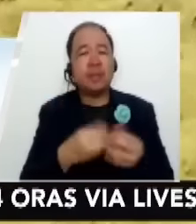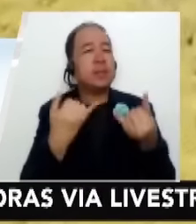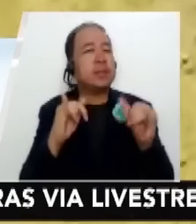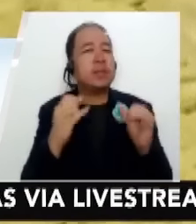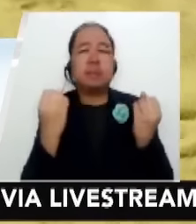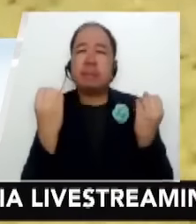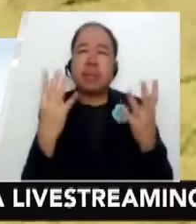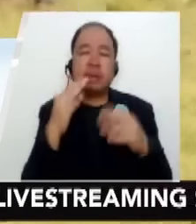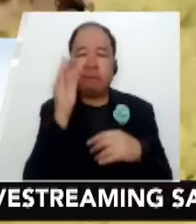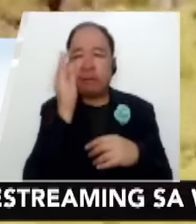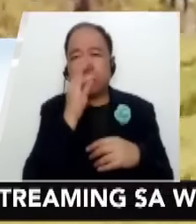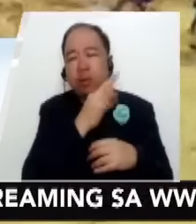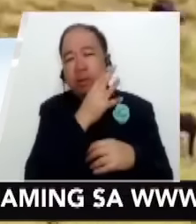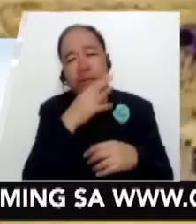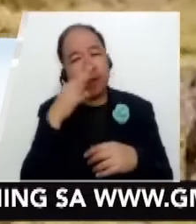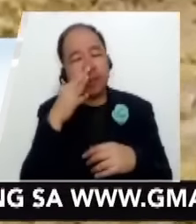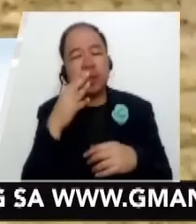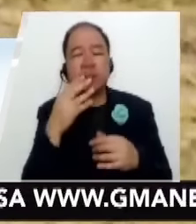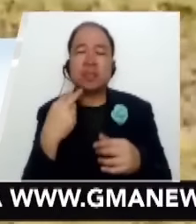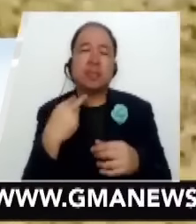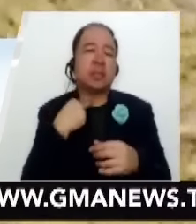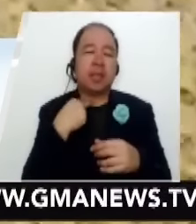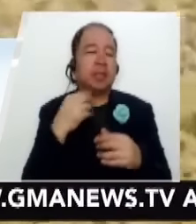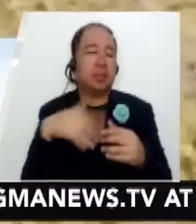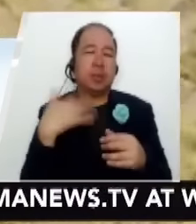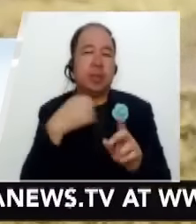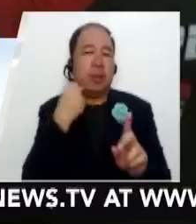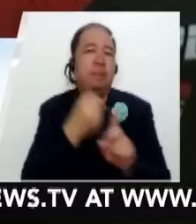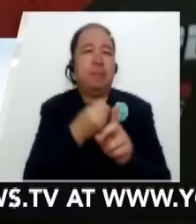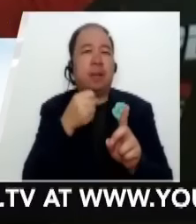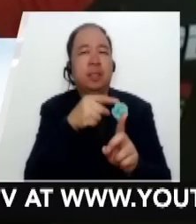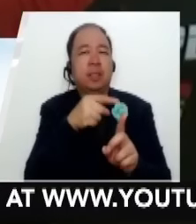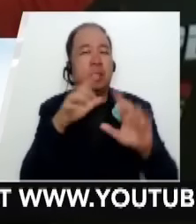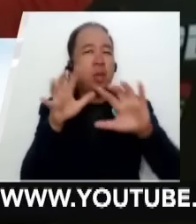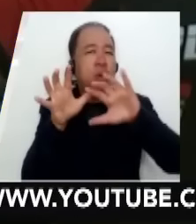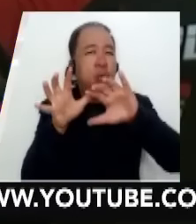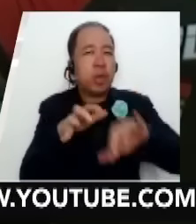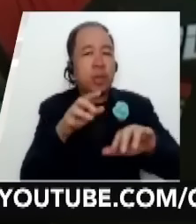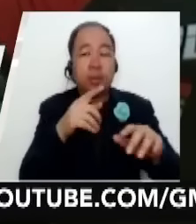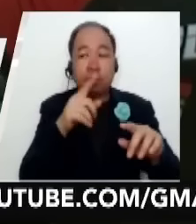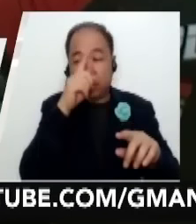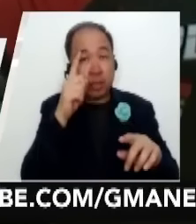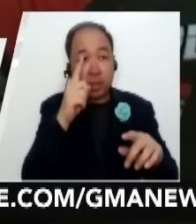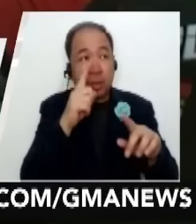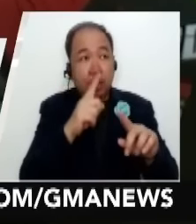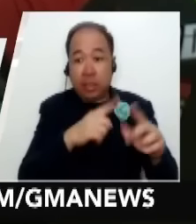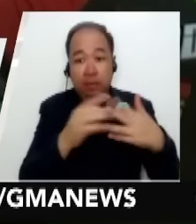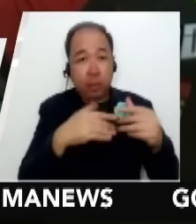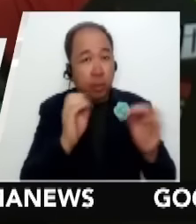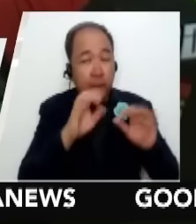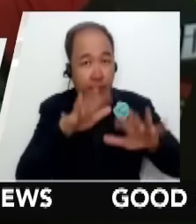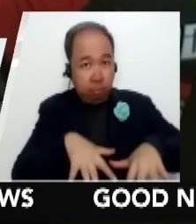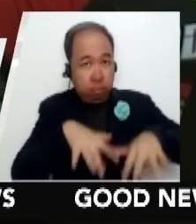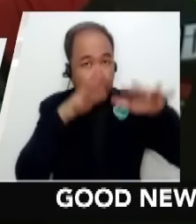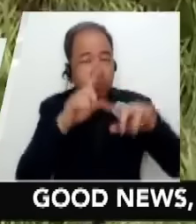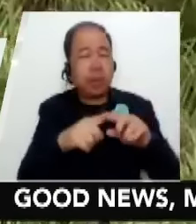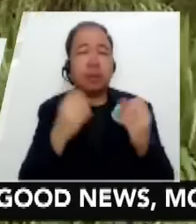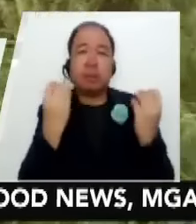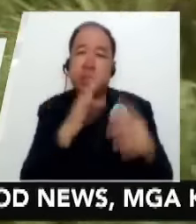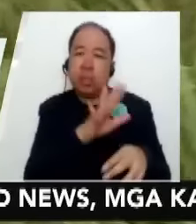ang talagang lubhang naapektuhan nito sapagkat hindi man kami binaha ng todo pero maraming palay nila ang nabasa,